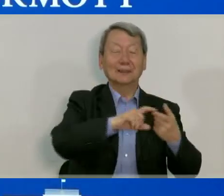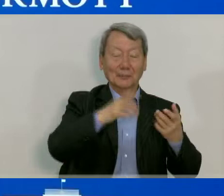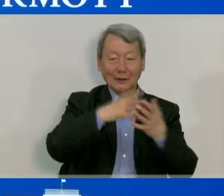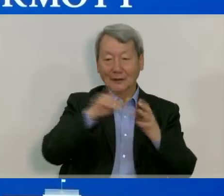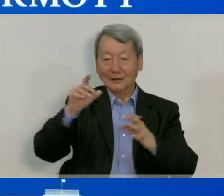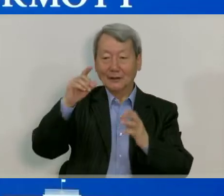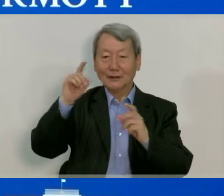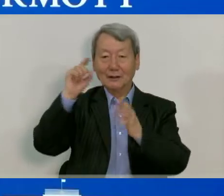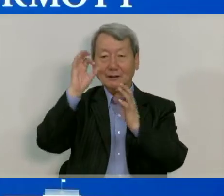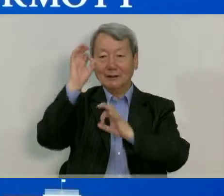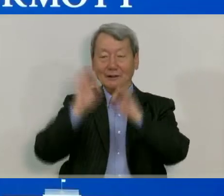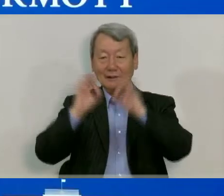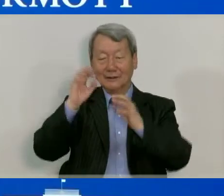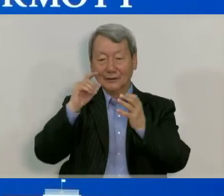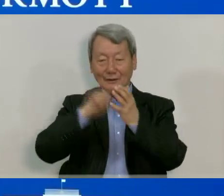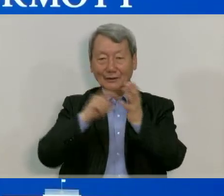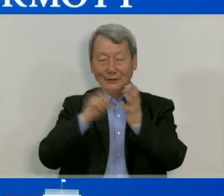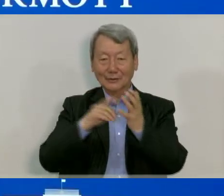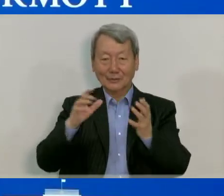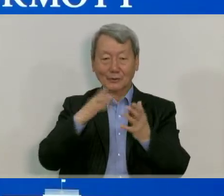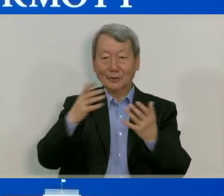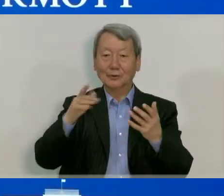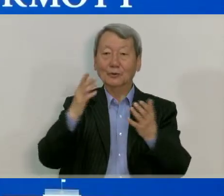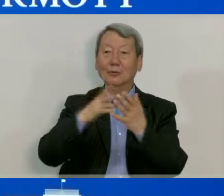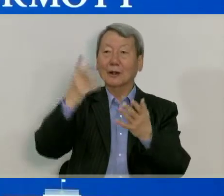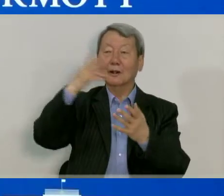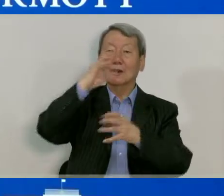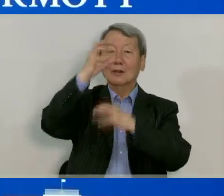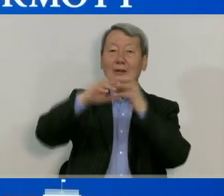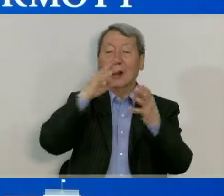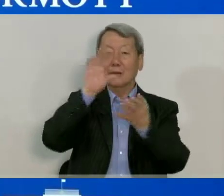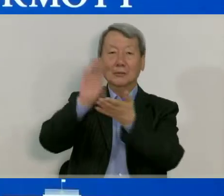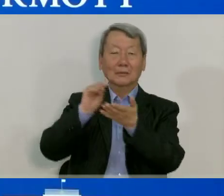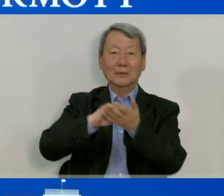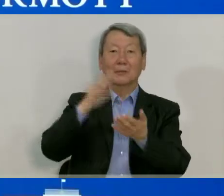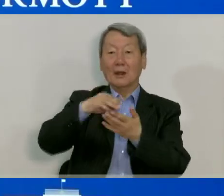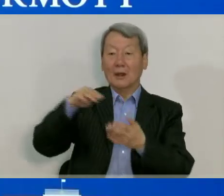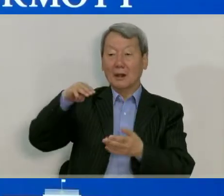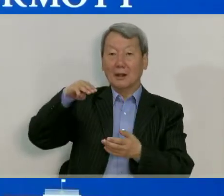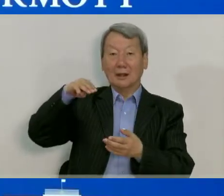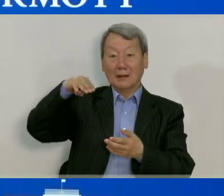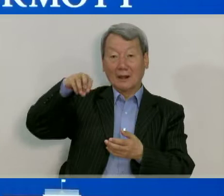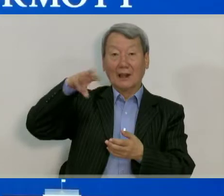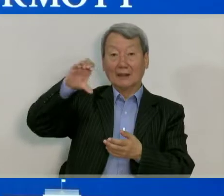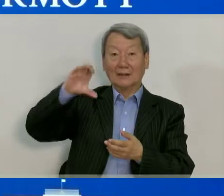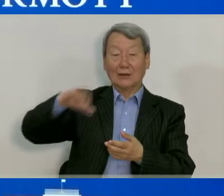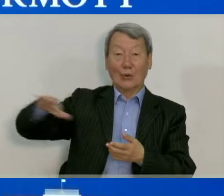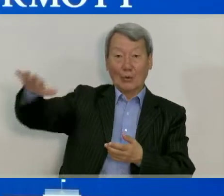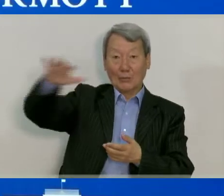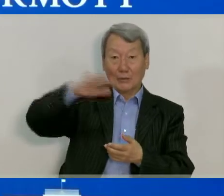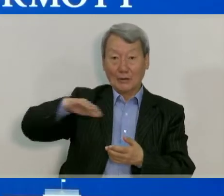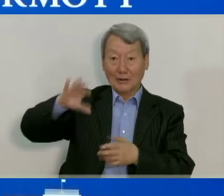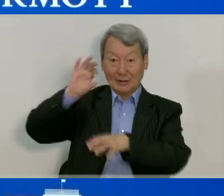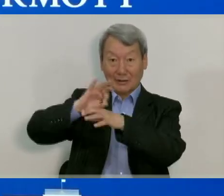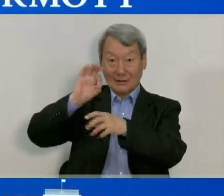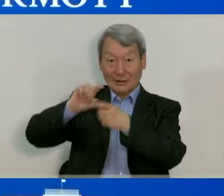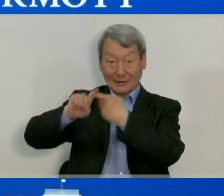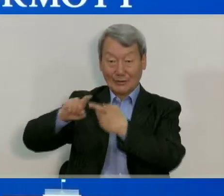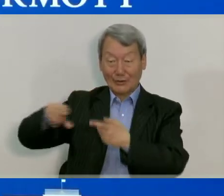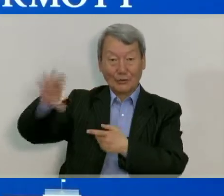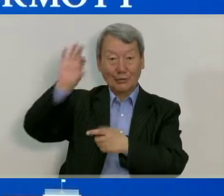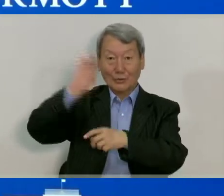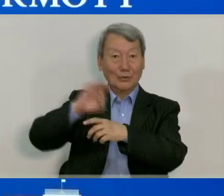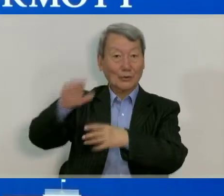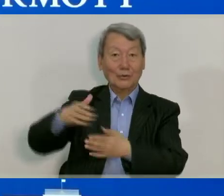салыштырмалуу цифраларды ала алабыз. Талас областында бүгүнкү күнгө ушу COVID-19 менен